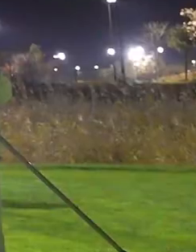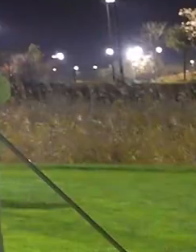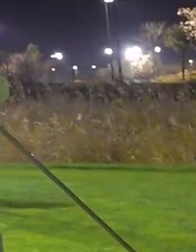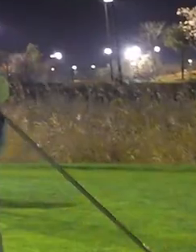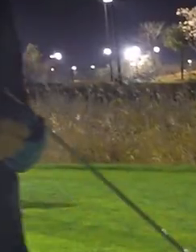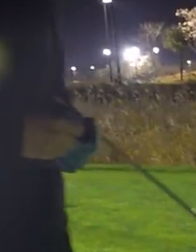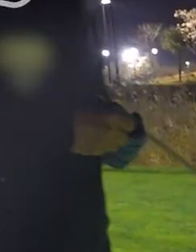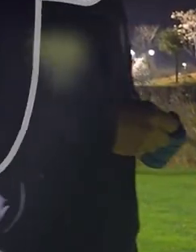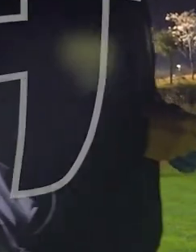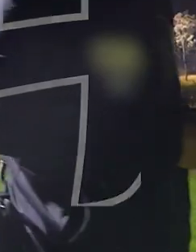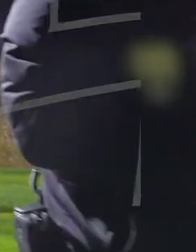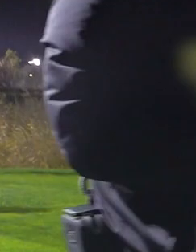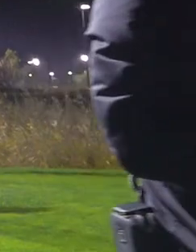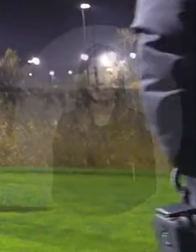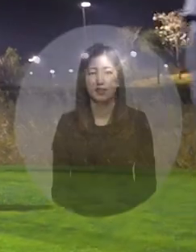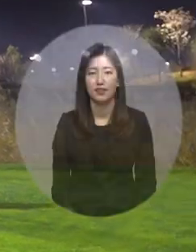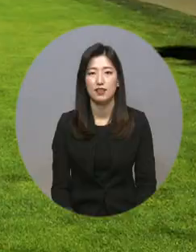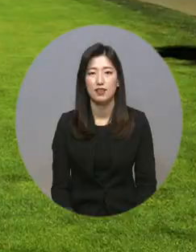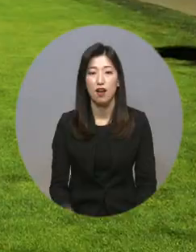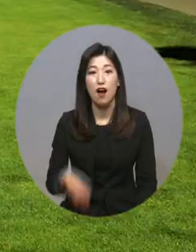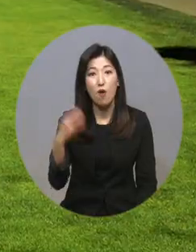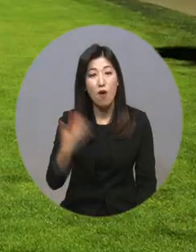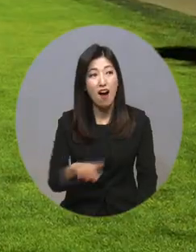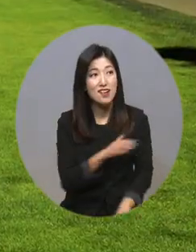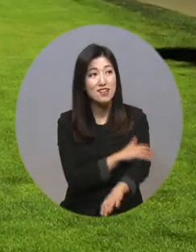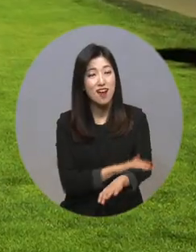뭐 살쪘어